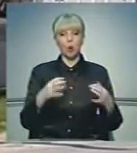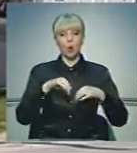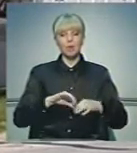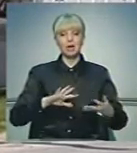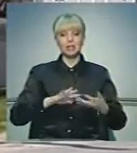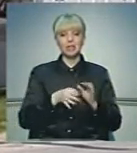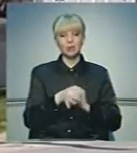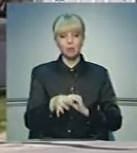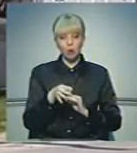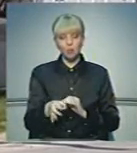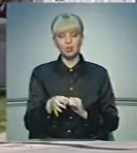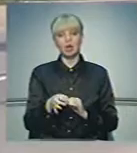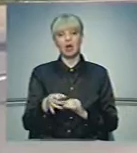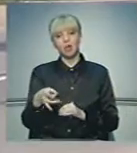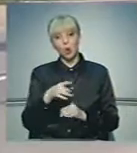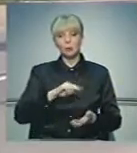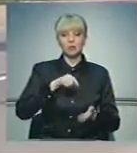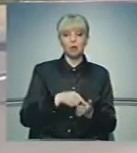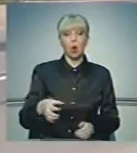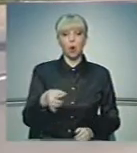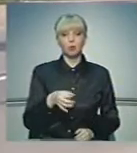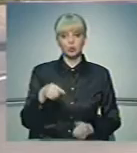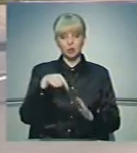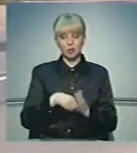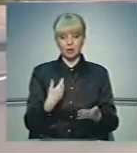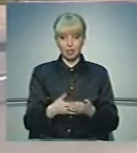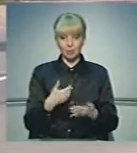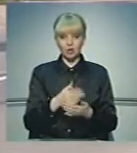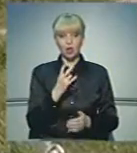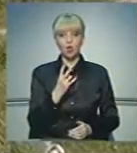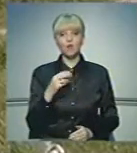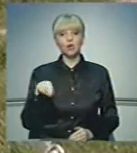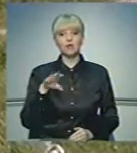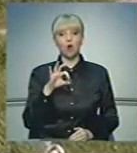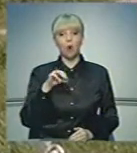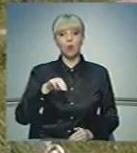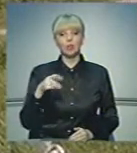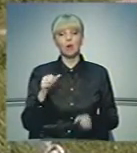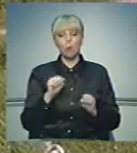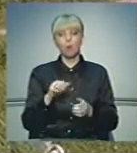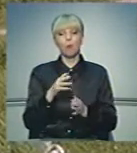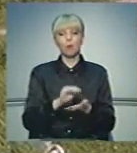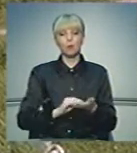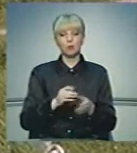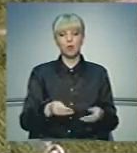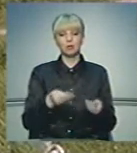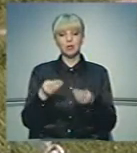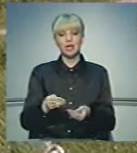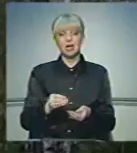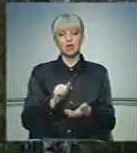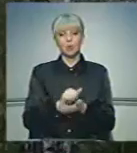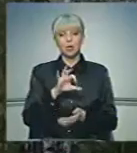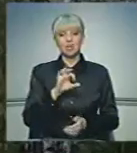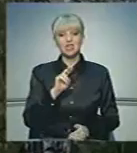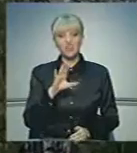населених пунктів суміжних районів чи з містами обласного значення. До прикладу, Новодністровська ОТГ тепер може повторно подавати документи до ЦВК на